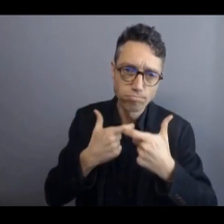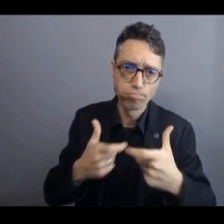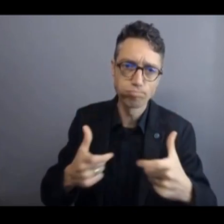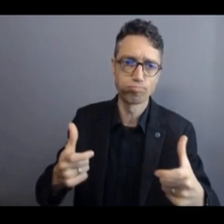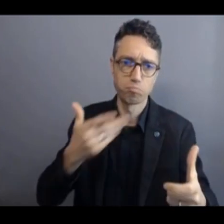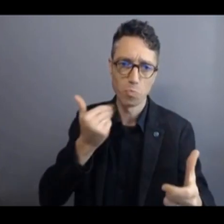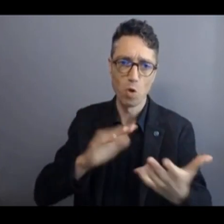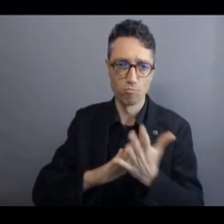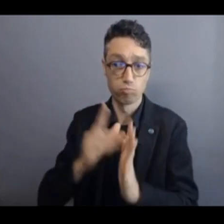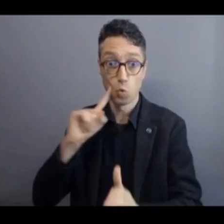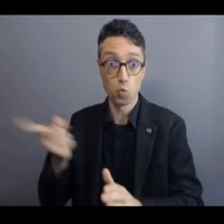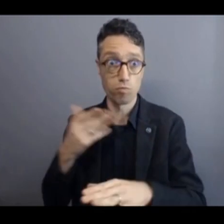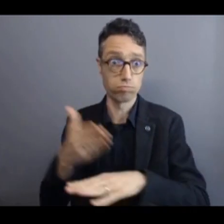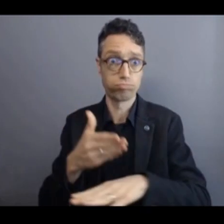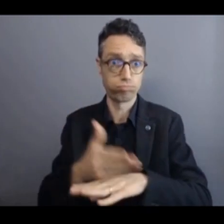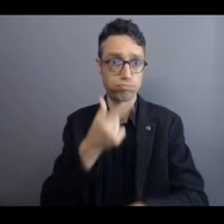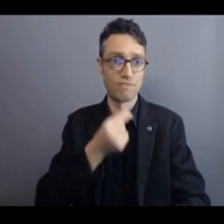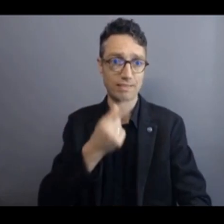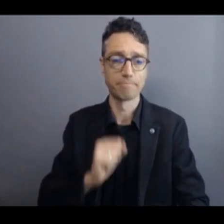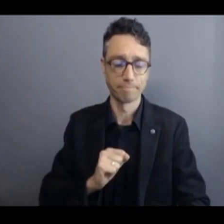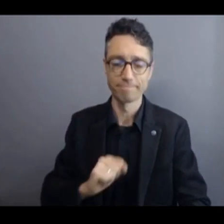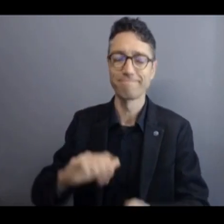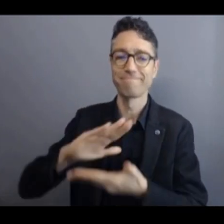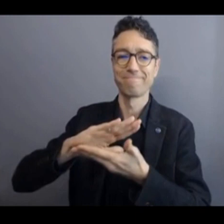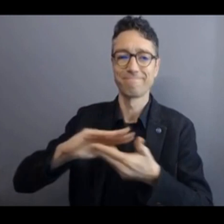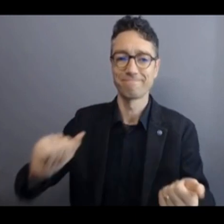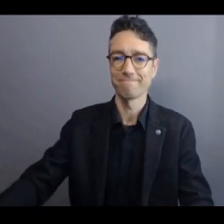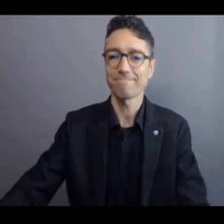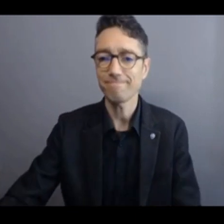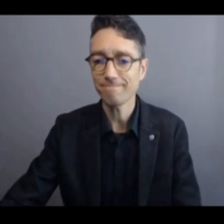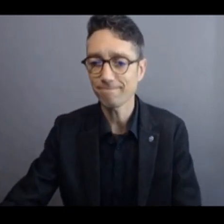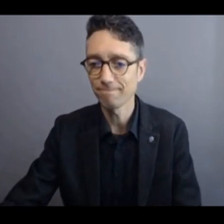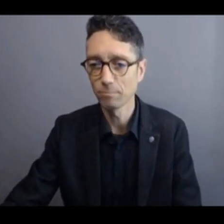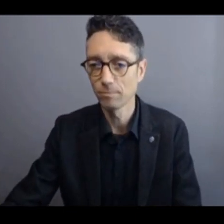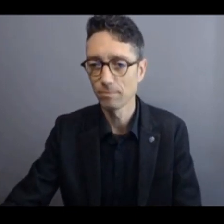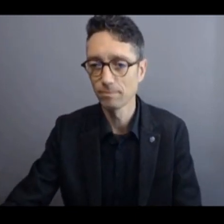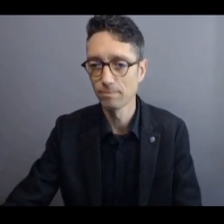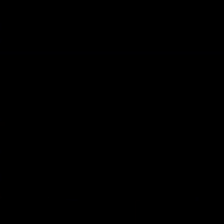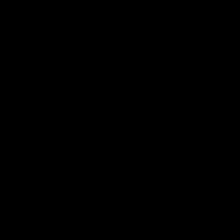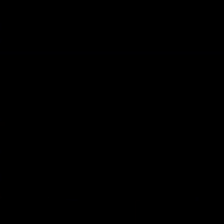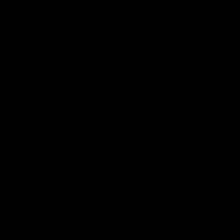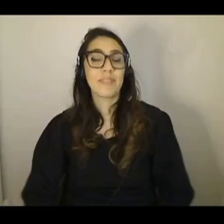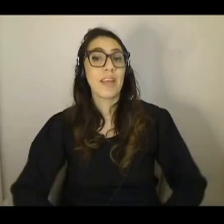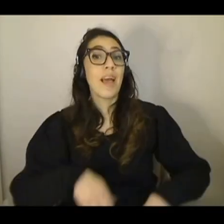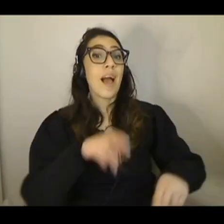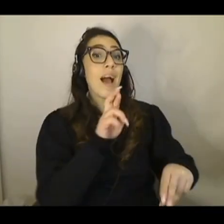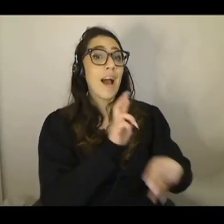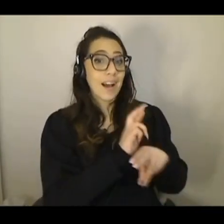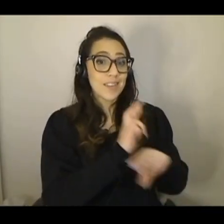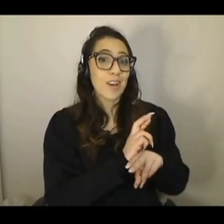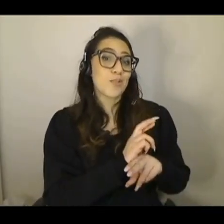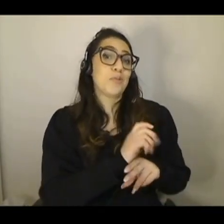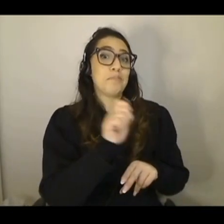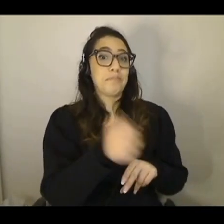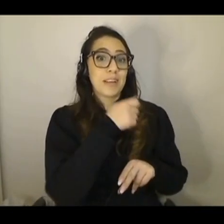Donc au-delà de la réservation, voilà, il y a une continuité et on comprend que derrière cette réservation, le voyage aussi doit être pensé